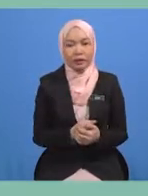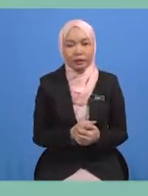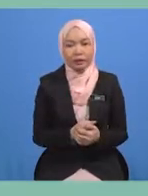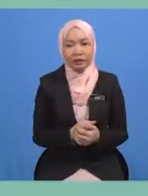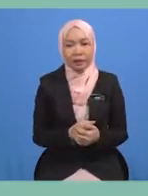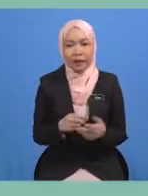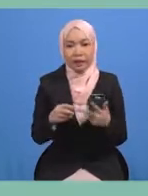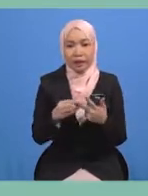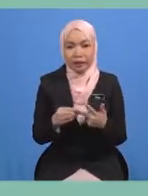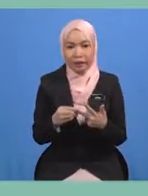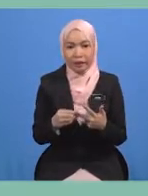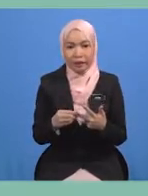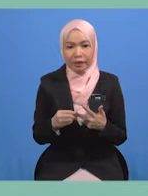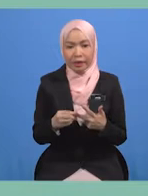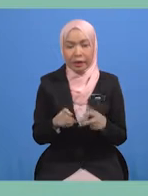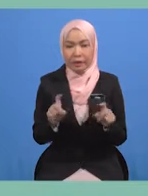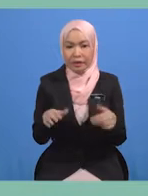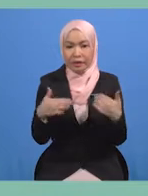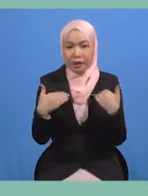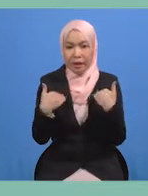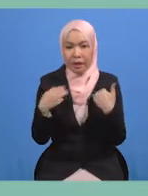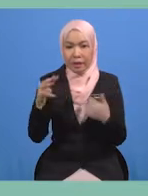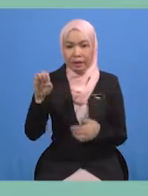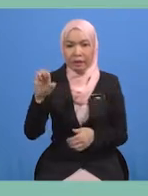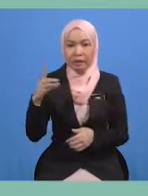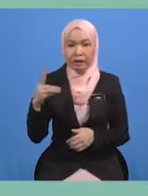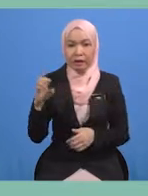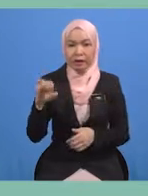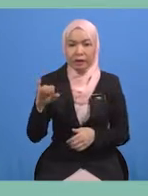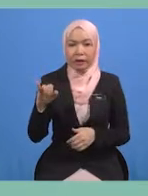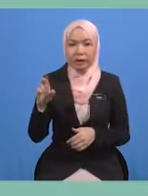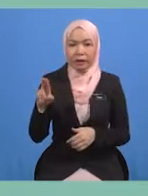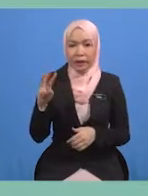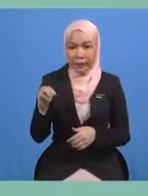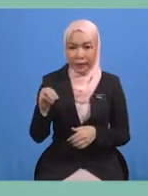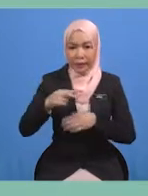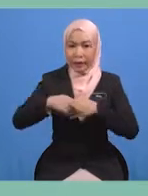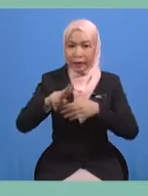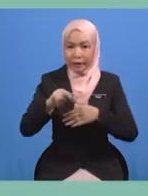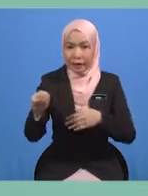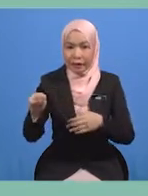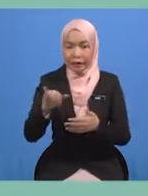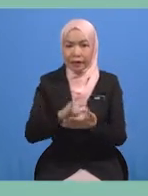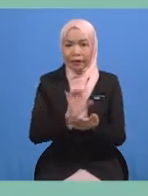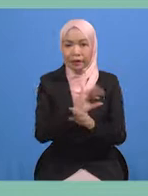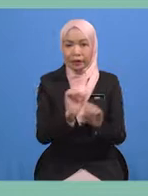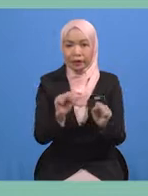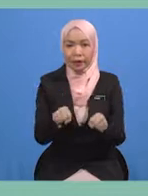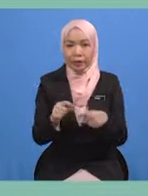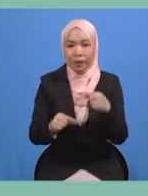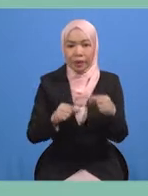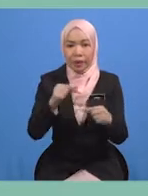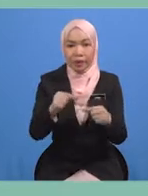Yang ketiga, memerlukan medium penghantaran iaitu tidak